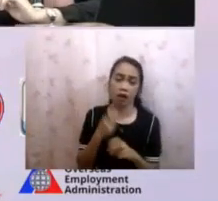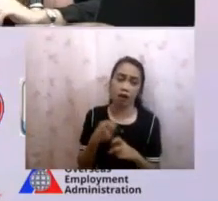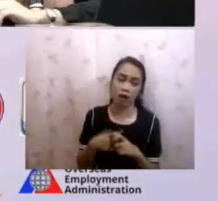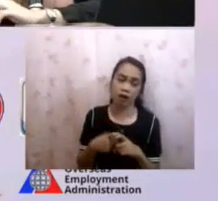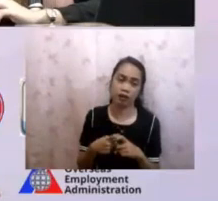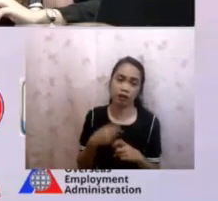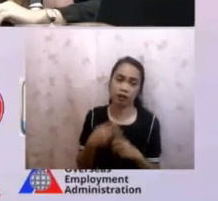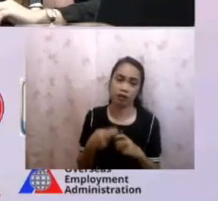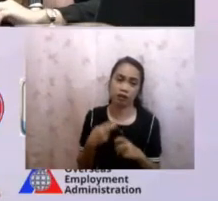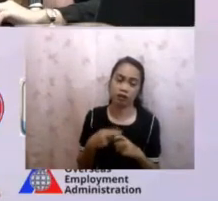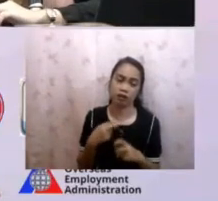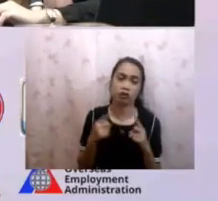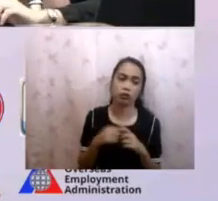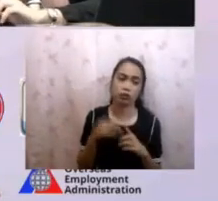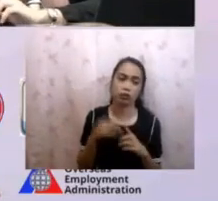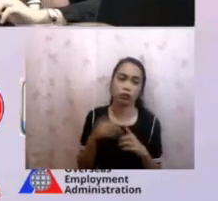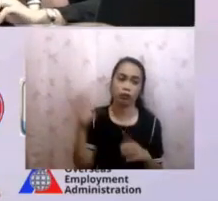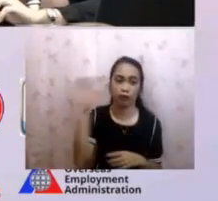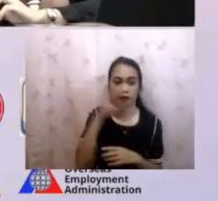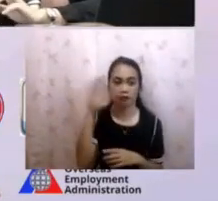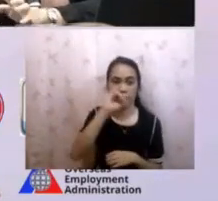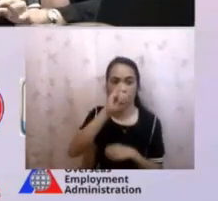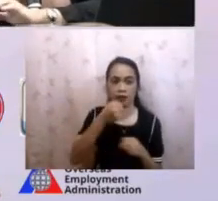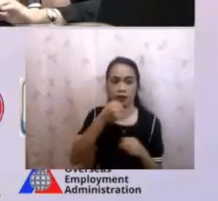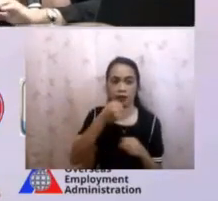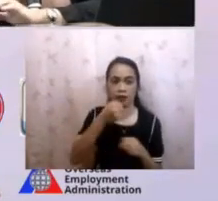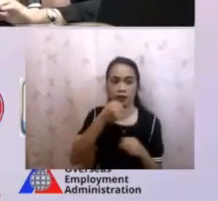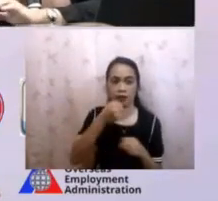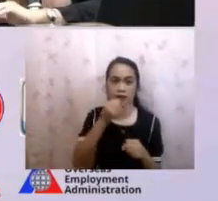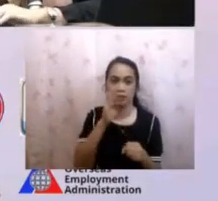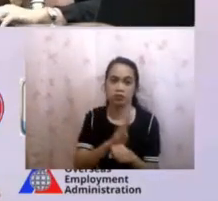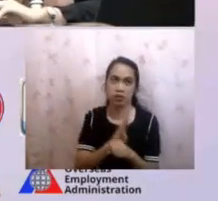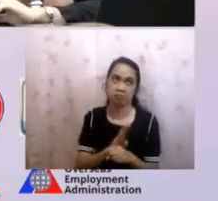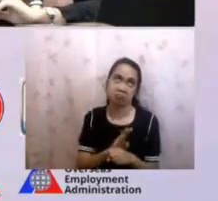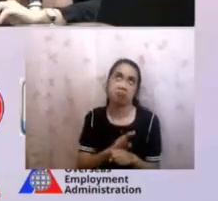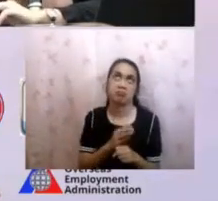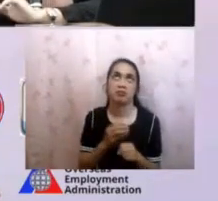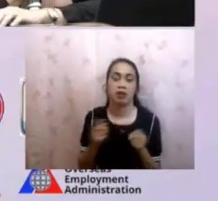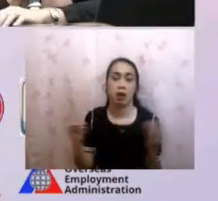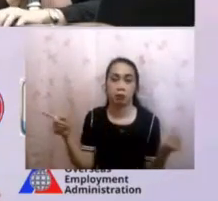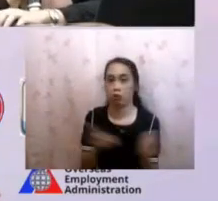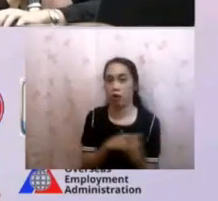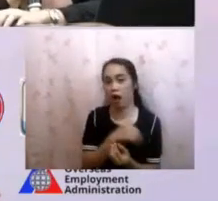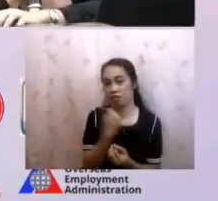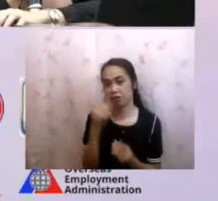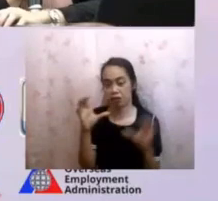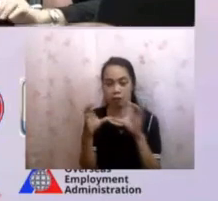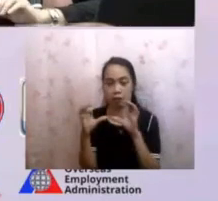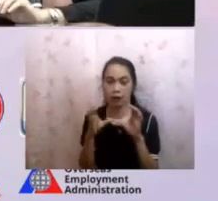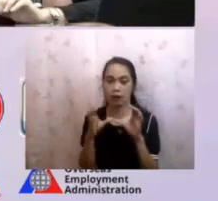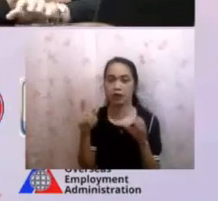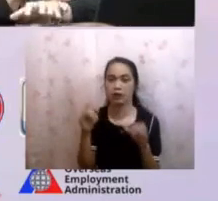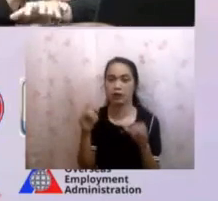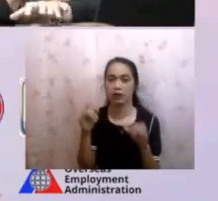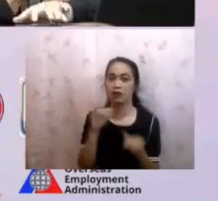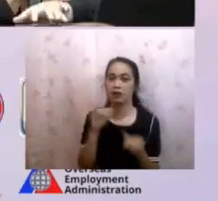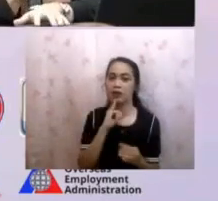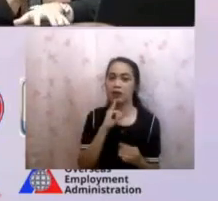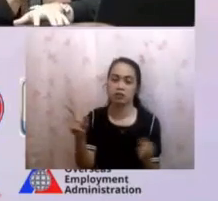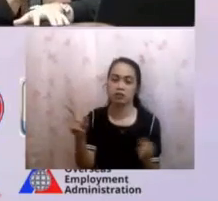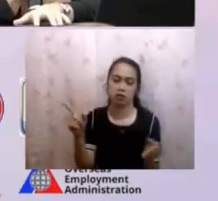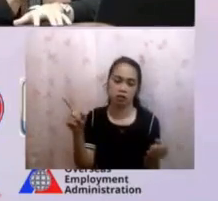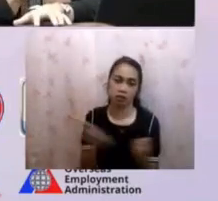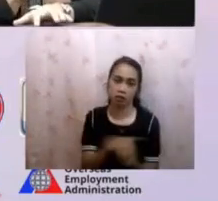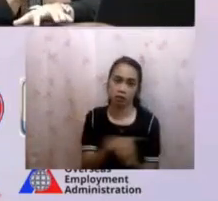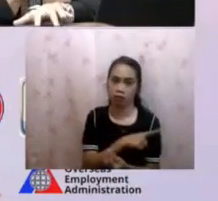puhon. Kay tungod lagi ng pandemic, na iuban companies nga nagtang-tang gani o tao. So, nasa iuban nga nag-freeze